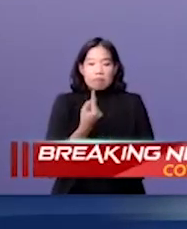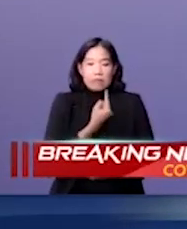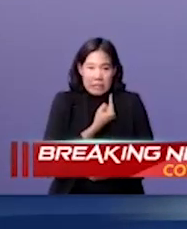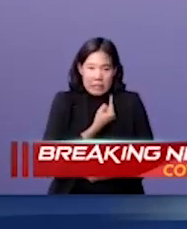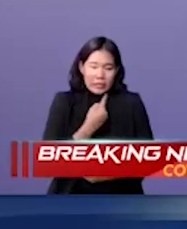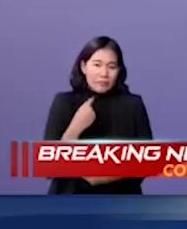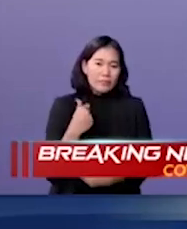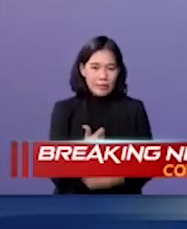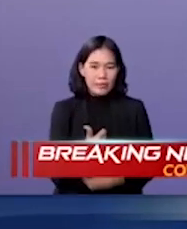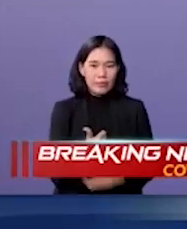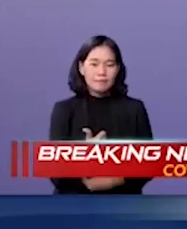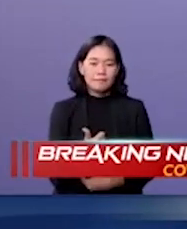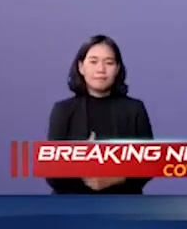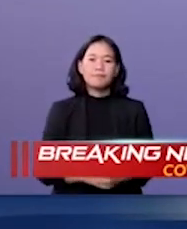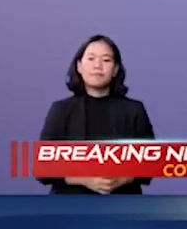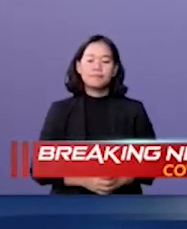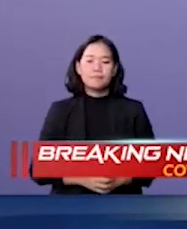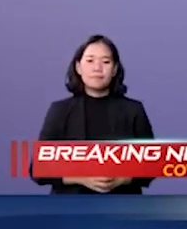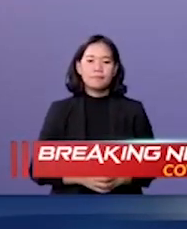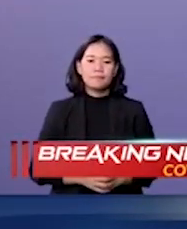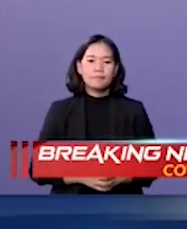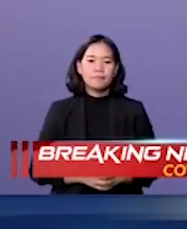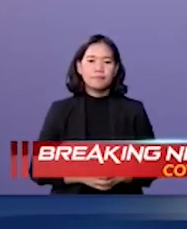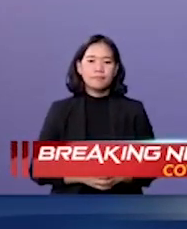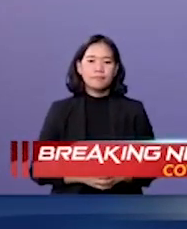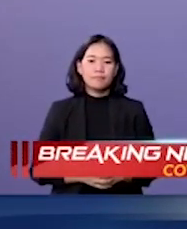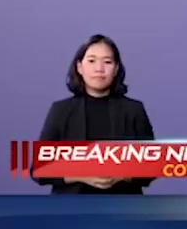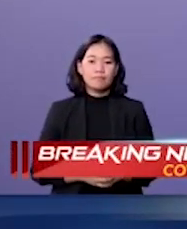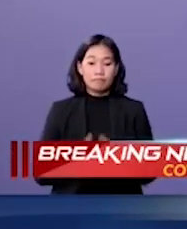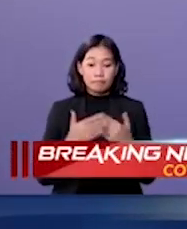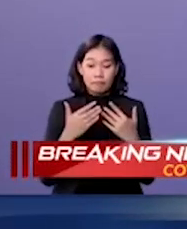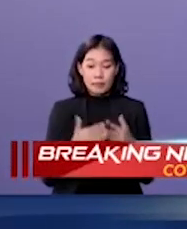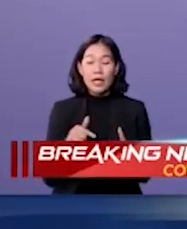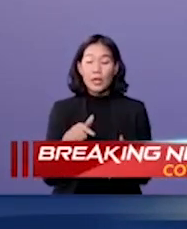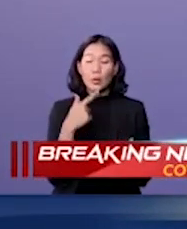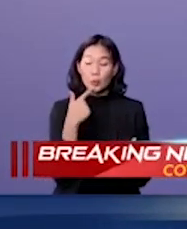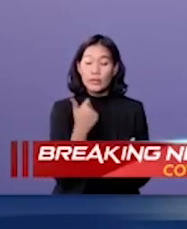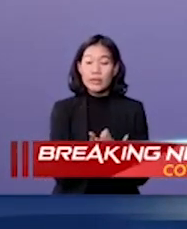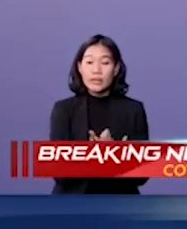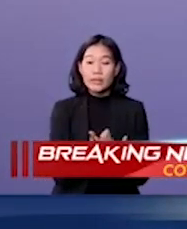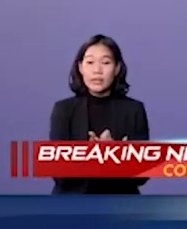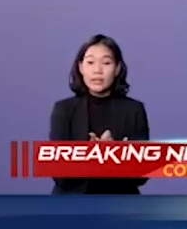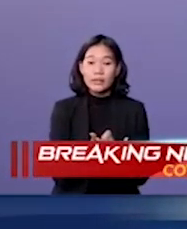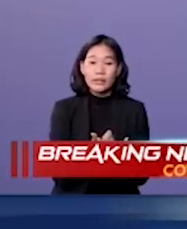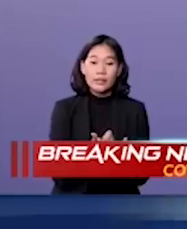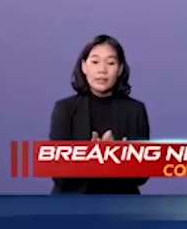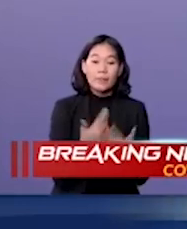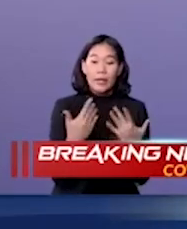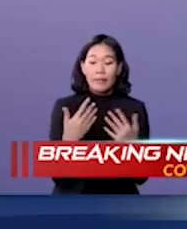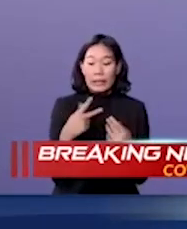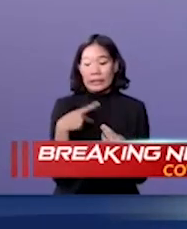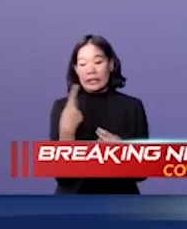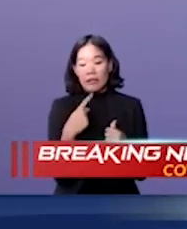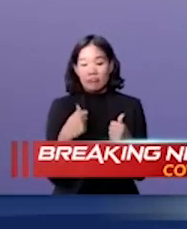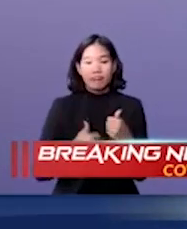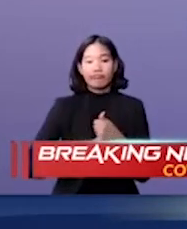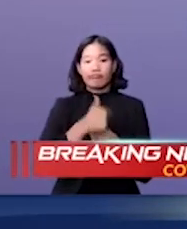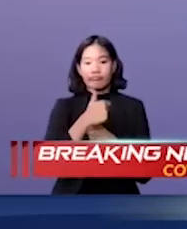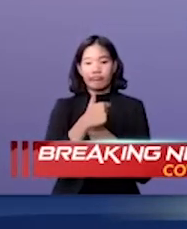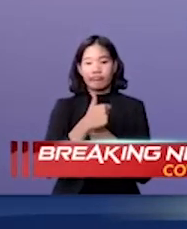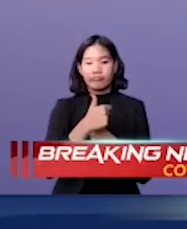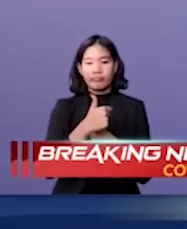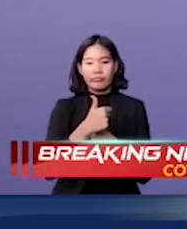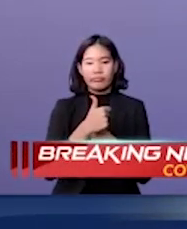dengan tepat Hai dan ini yang kemudian menjadi Kunci keberhasilan kita untuk kemudian